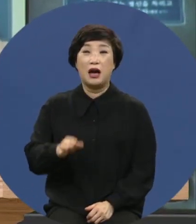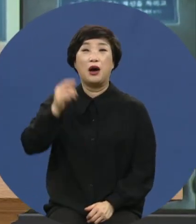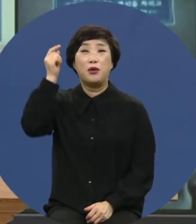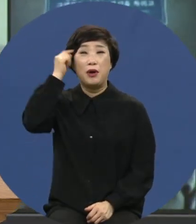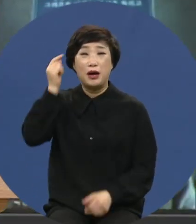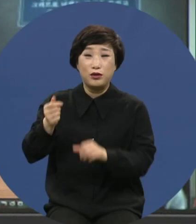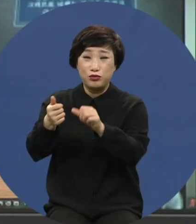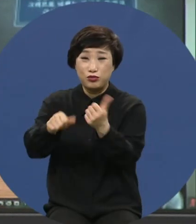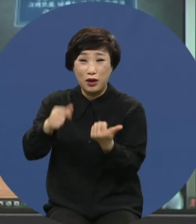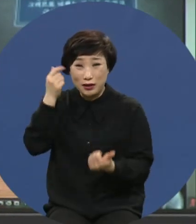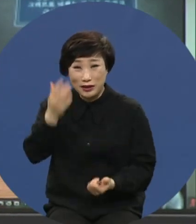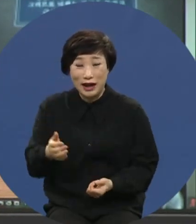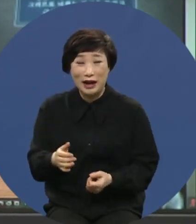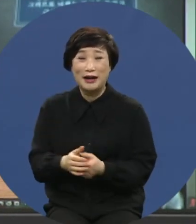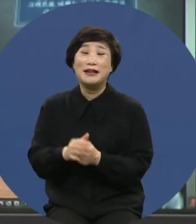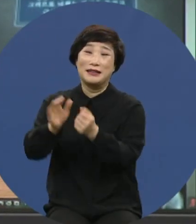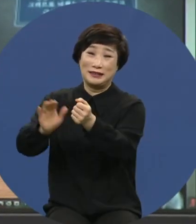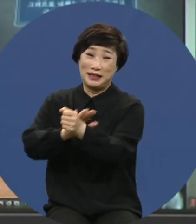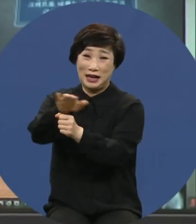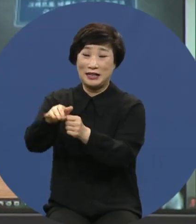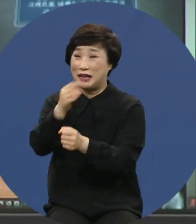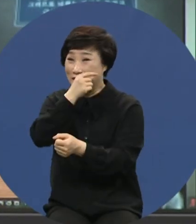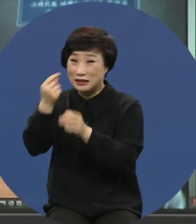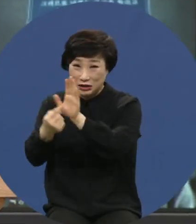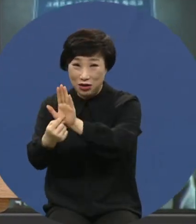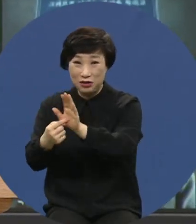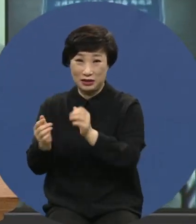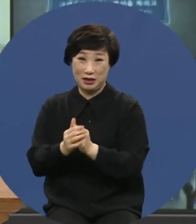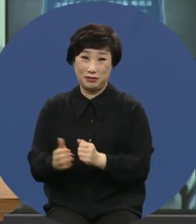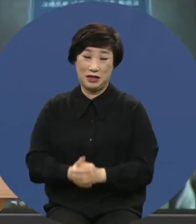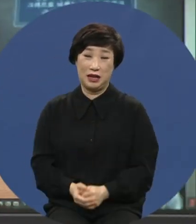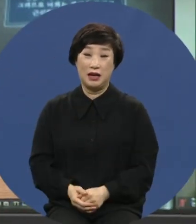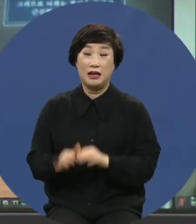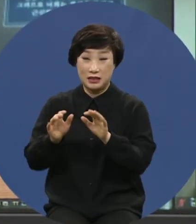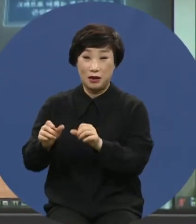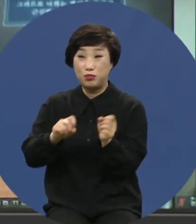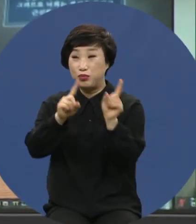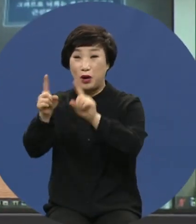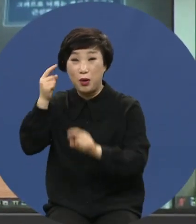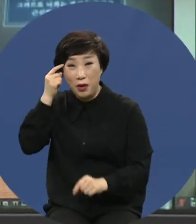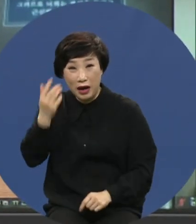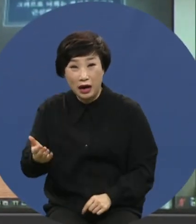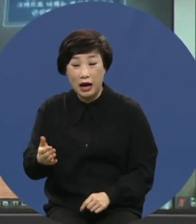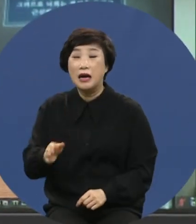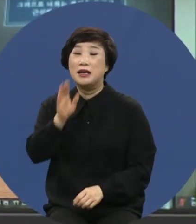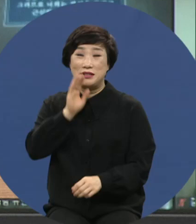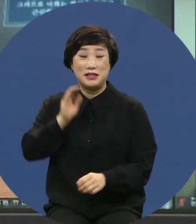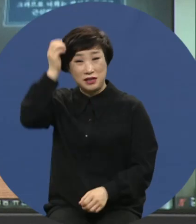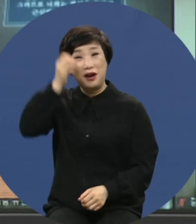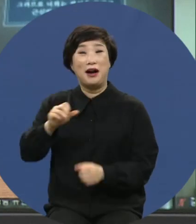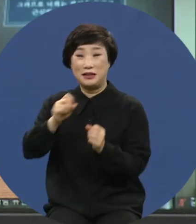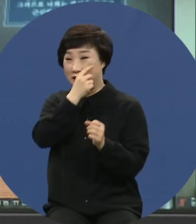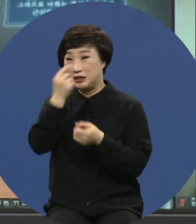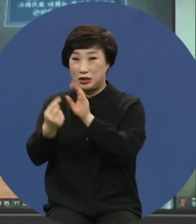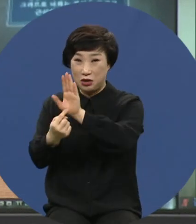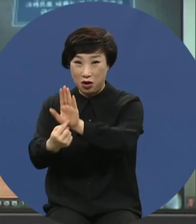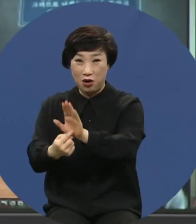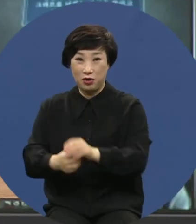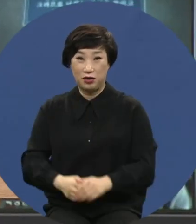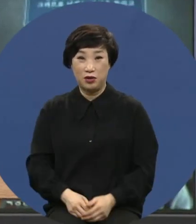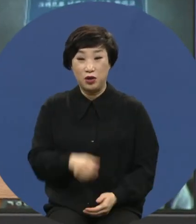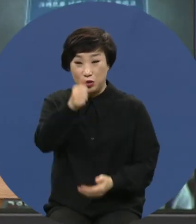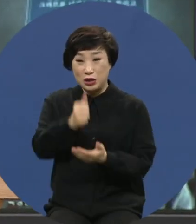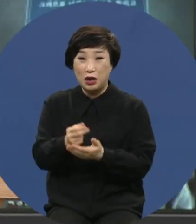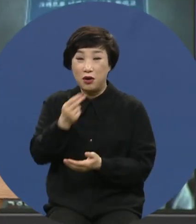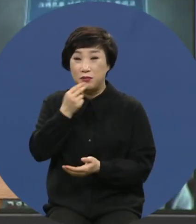왜 죽으셨느냐? 사랑이라는 증거입니다. 왜 부활하셨냐? 신령하다는 증거입니다.